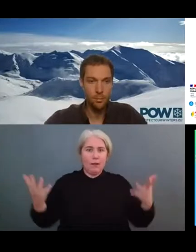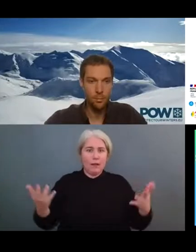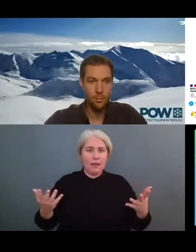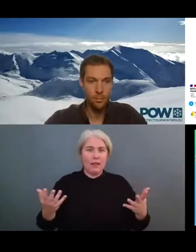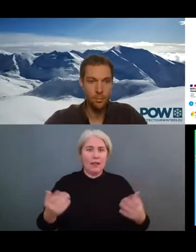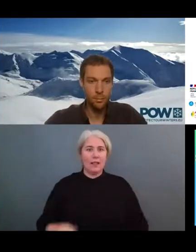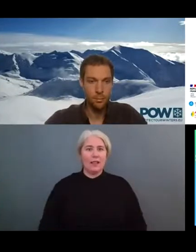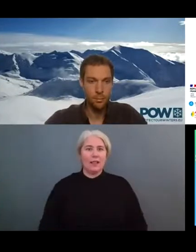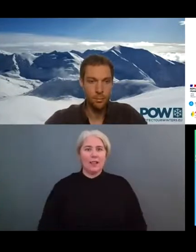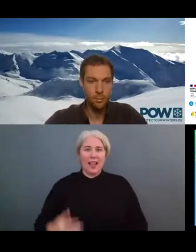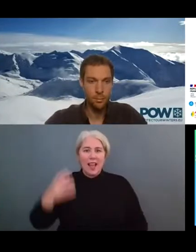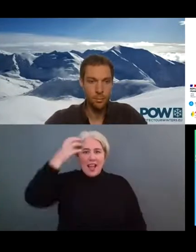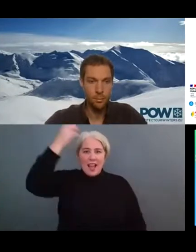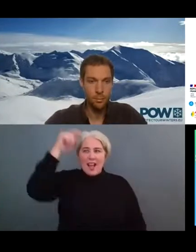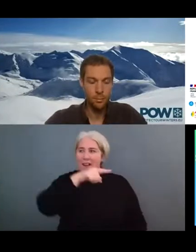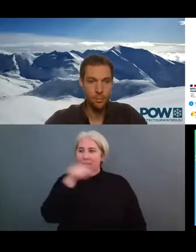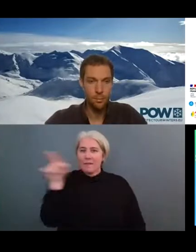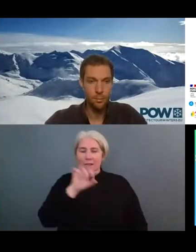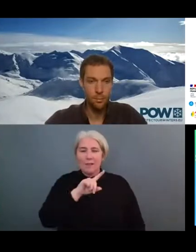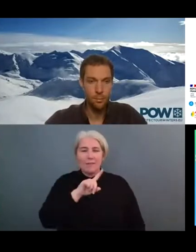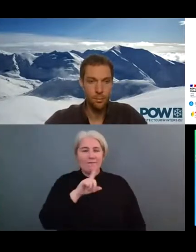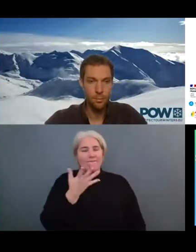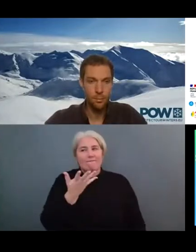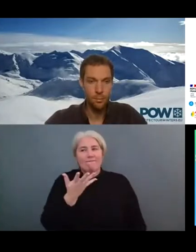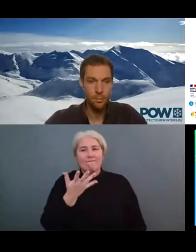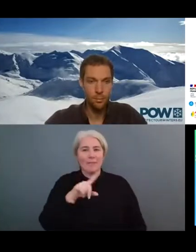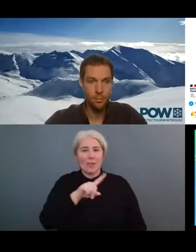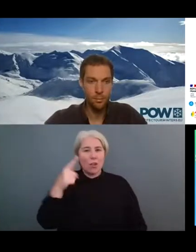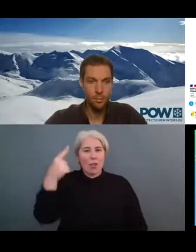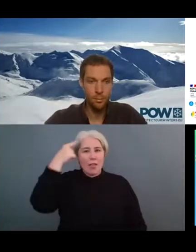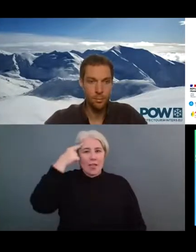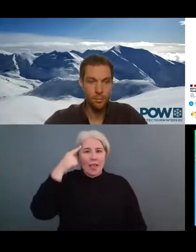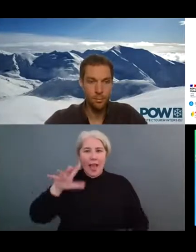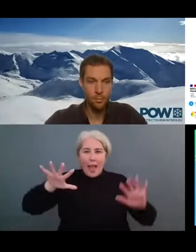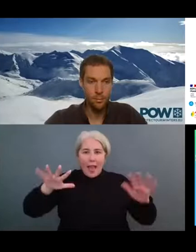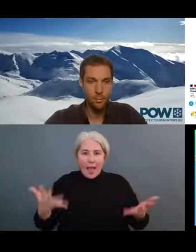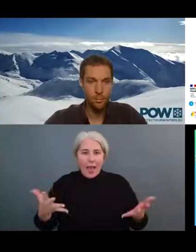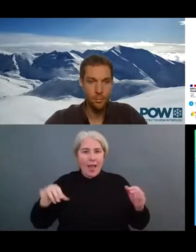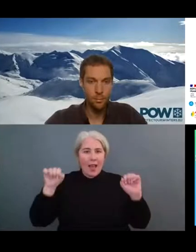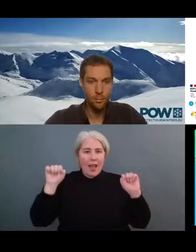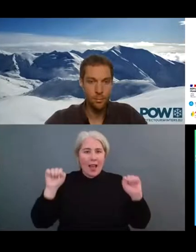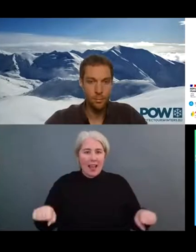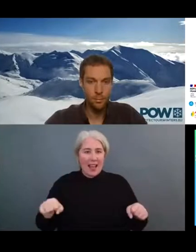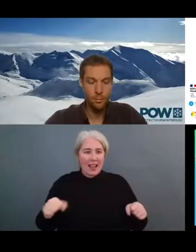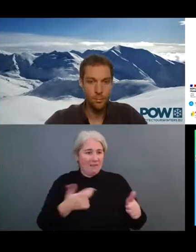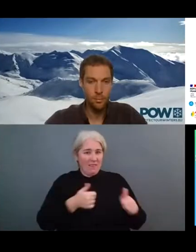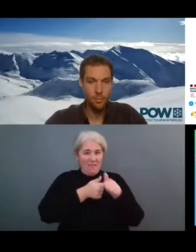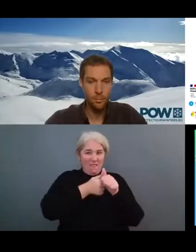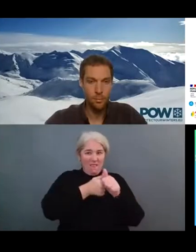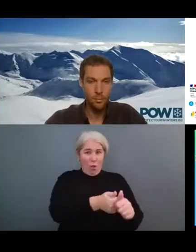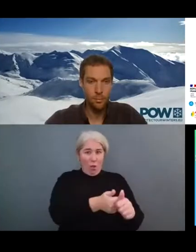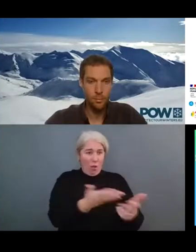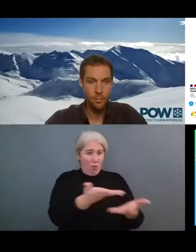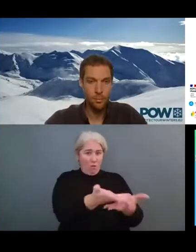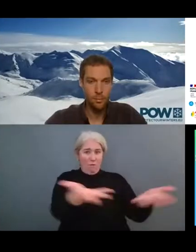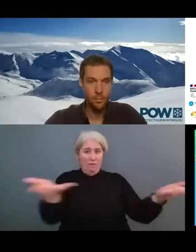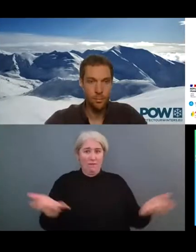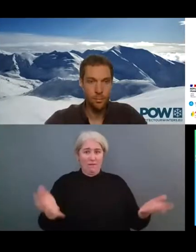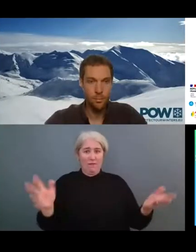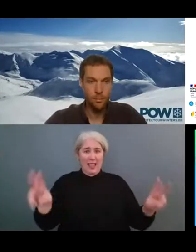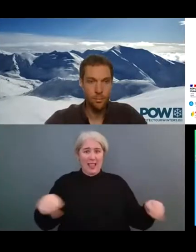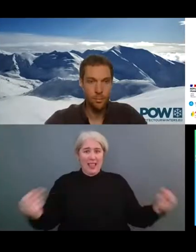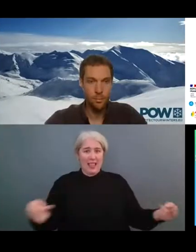propositions qui seraient fondées sur la nature. C'est autant de points sur lesquels on peut progresser, travailler en